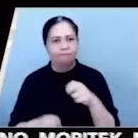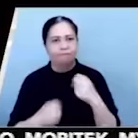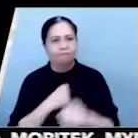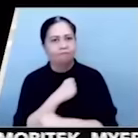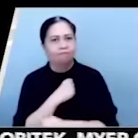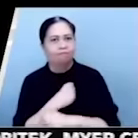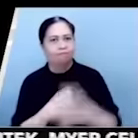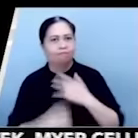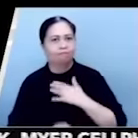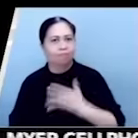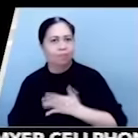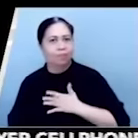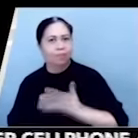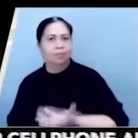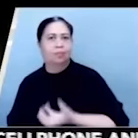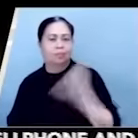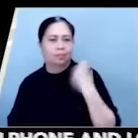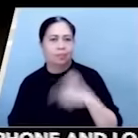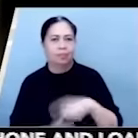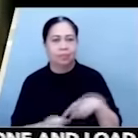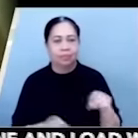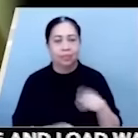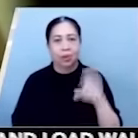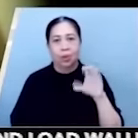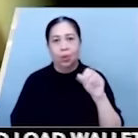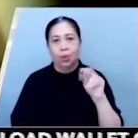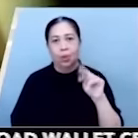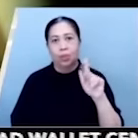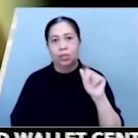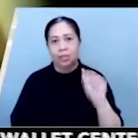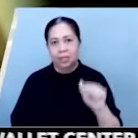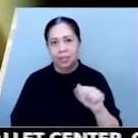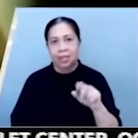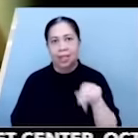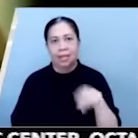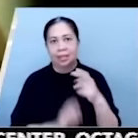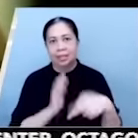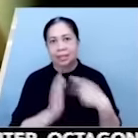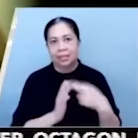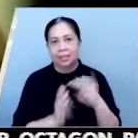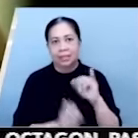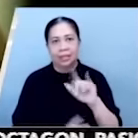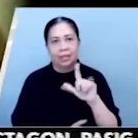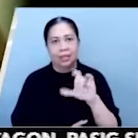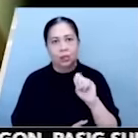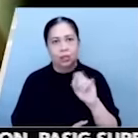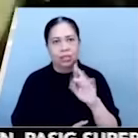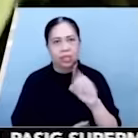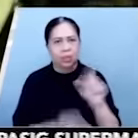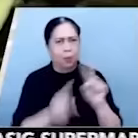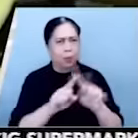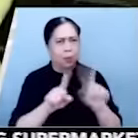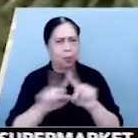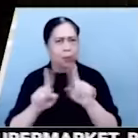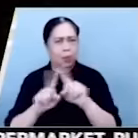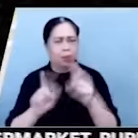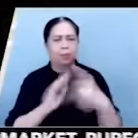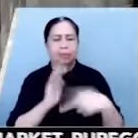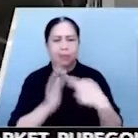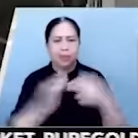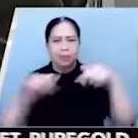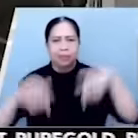Doña Conchita ng Ilustrado. Ilan yan sa mga iconic role ng premyado aktres na si Jacqueline Jose sa GMA Network.